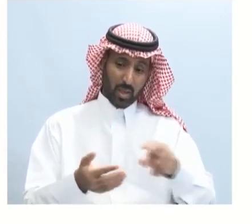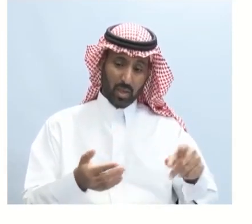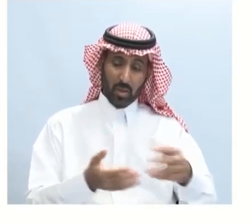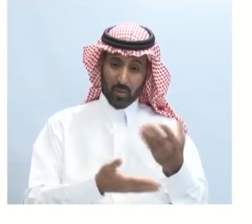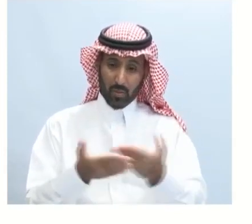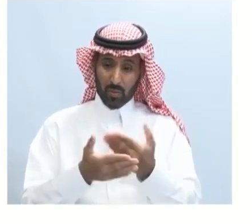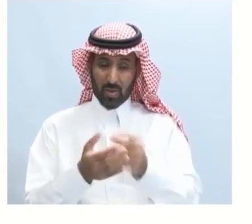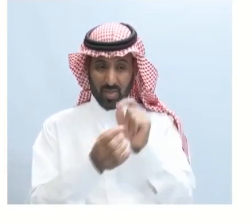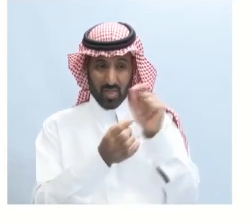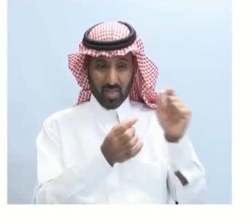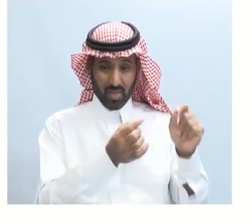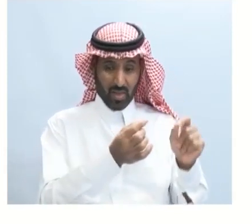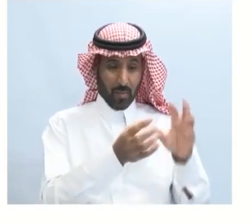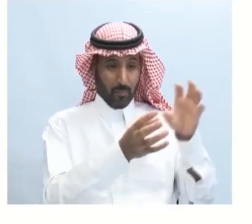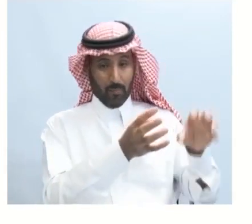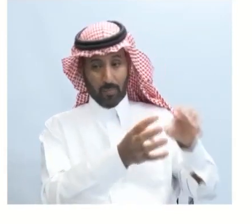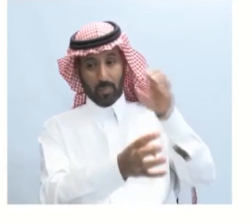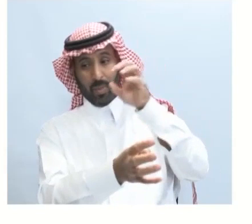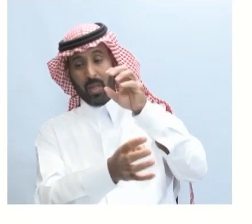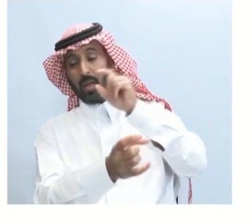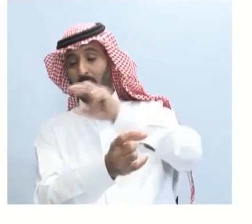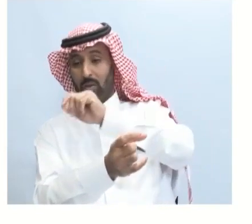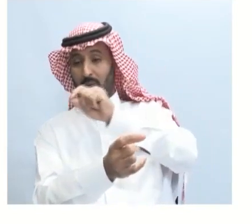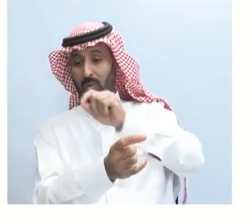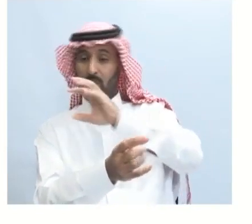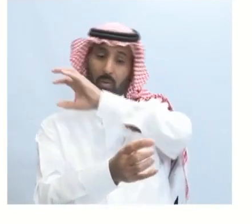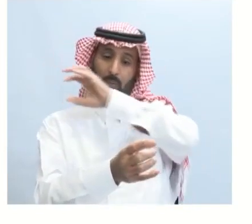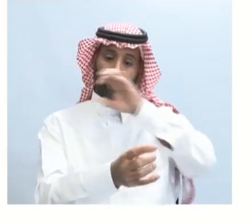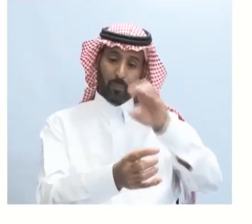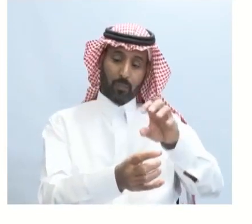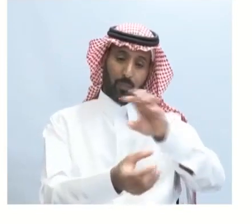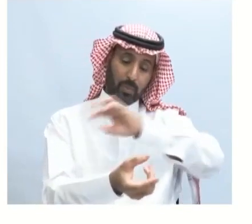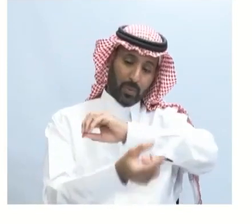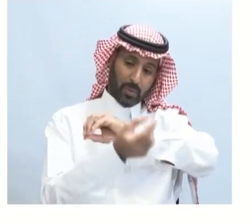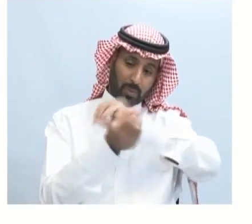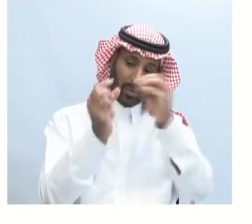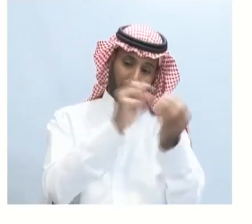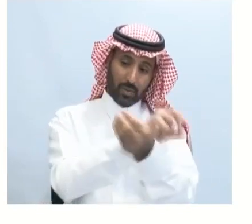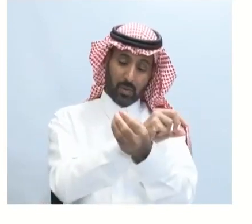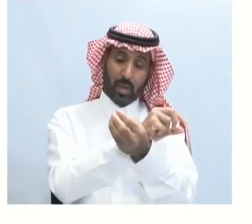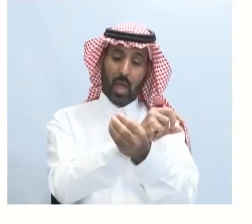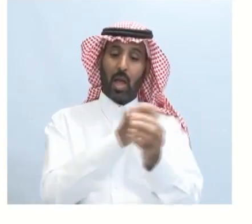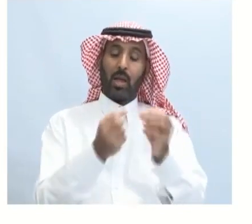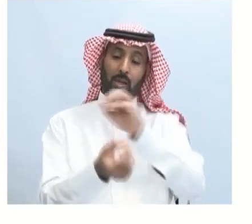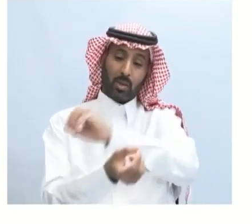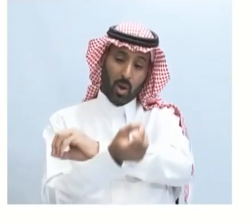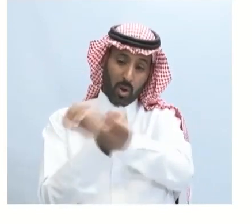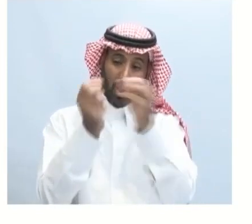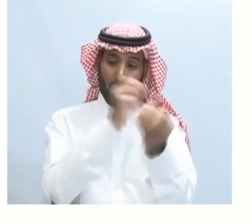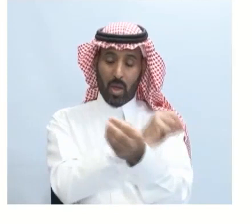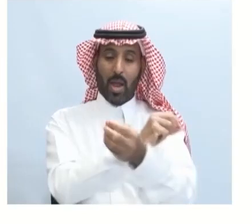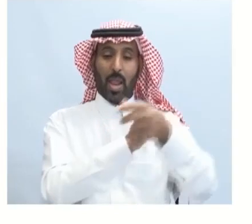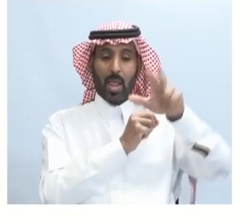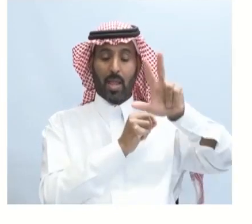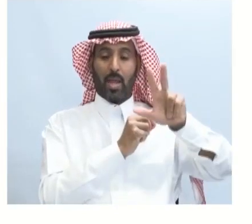مجموعه ذرات يحل محلها ذرات او مجموعه اخرى يحل محلها يحل محلها اذا